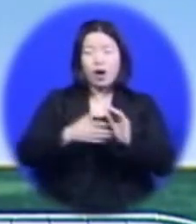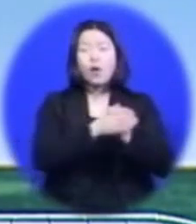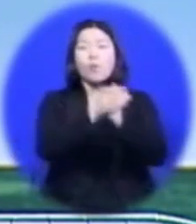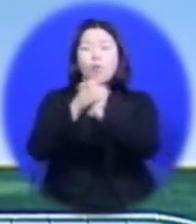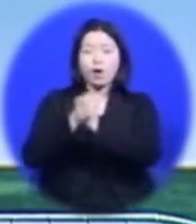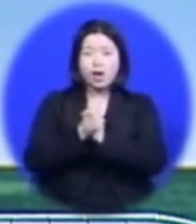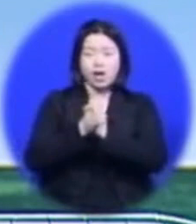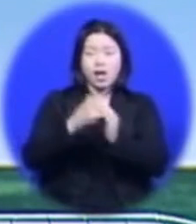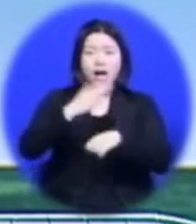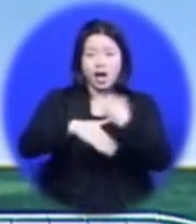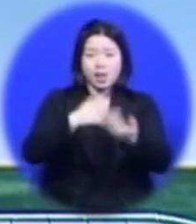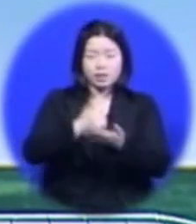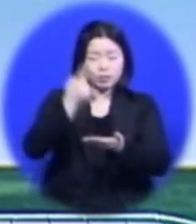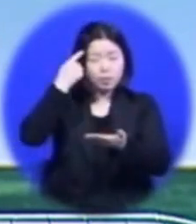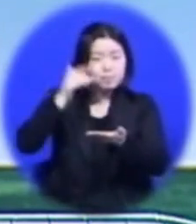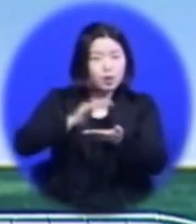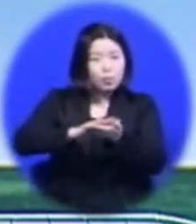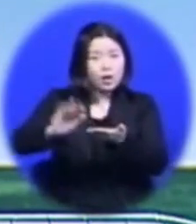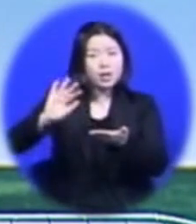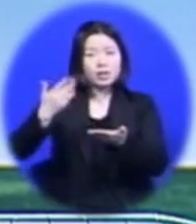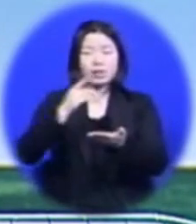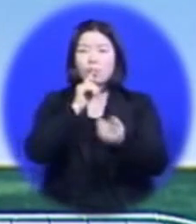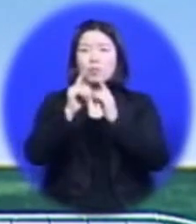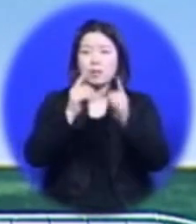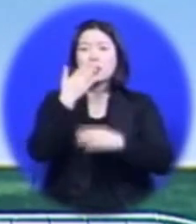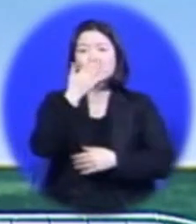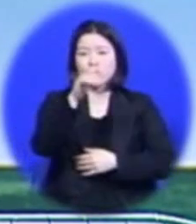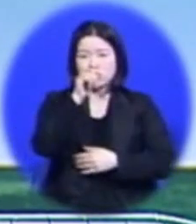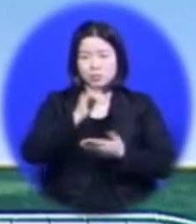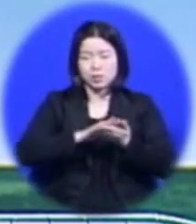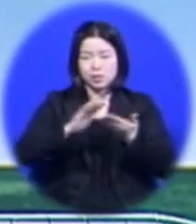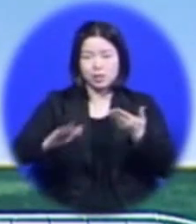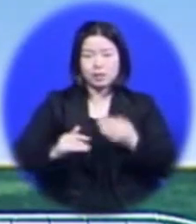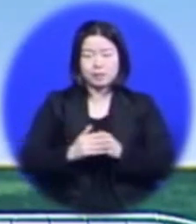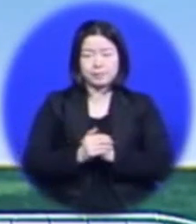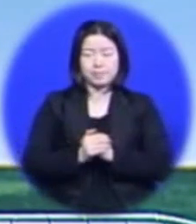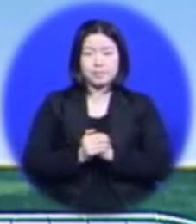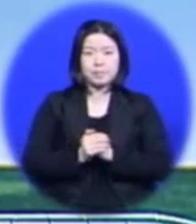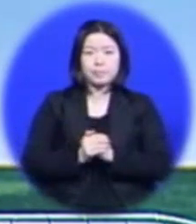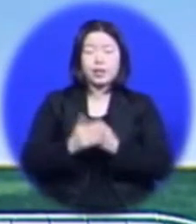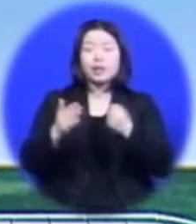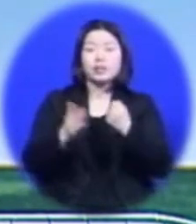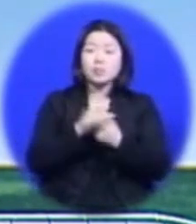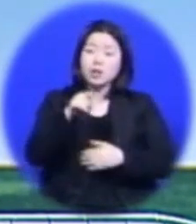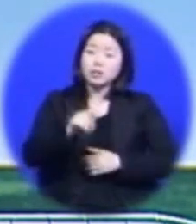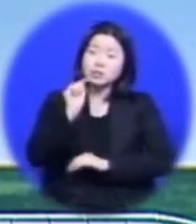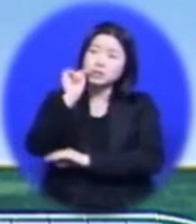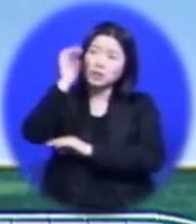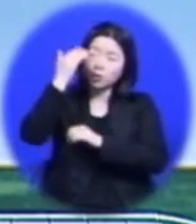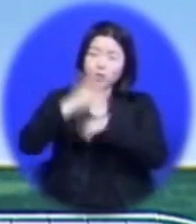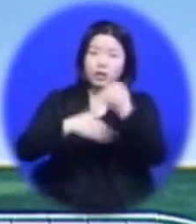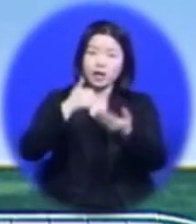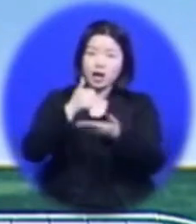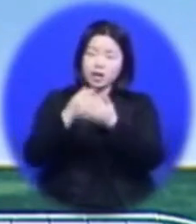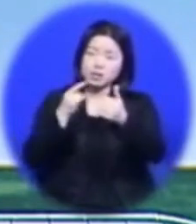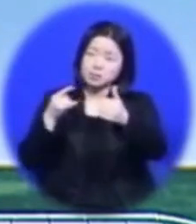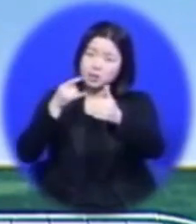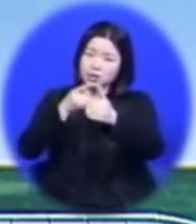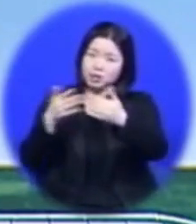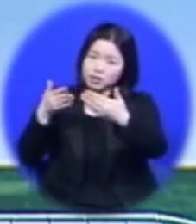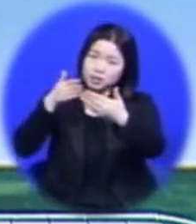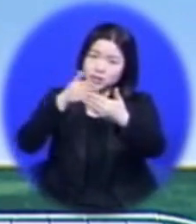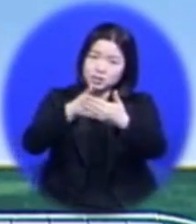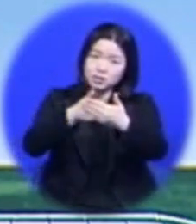하나님과 평화하게 되었다 라고 말을 합니다. 그래서 그 영광의 하나님에게 이르게 되는